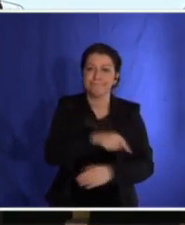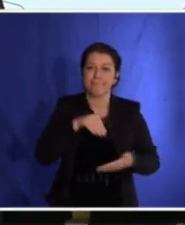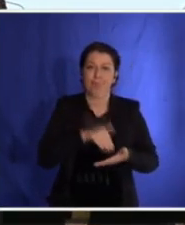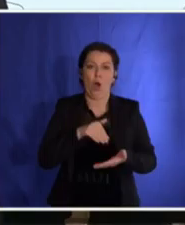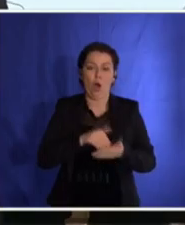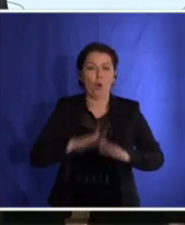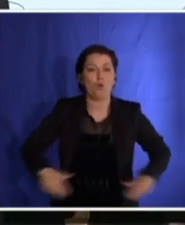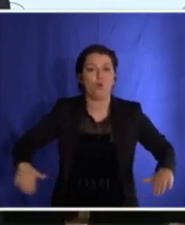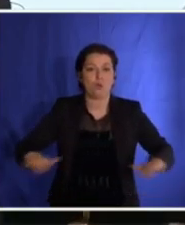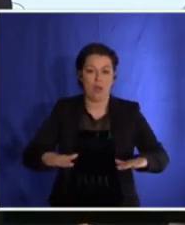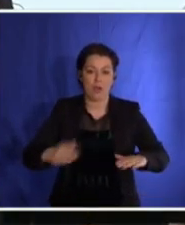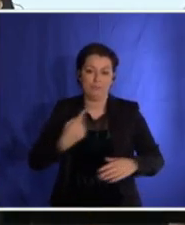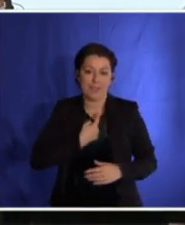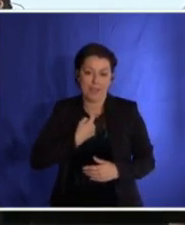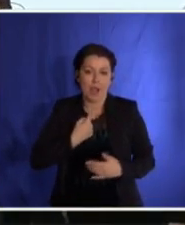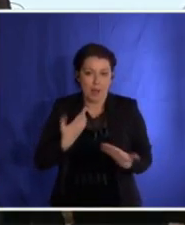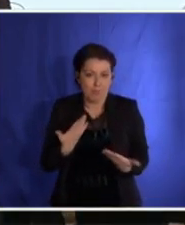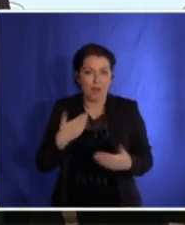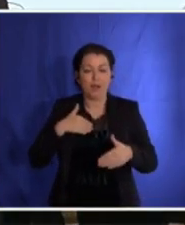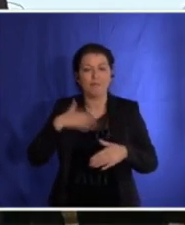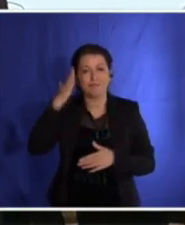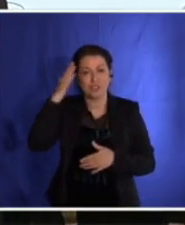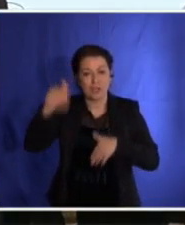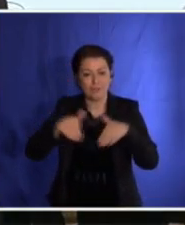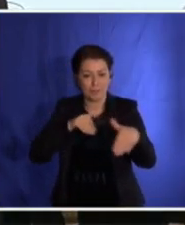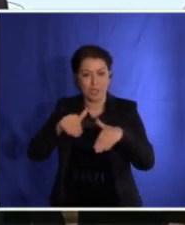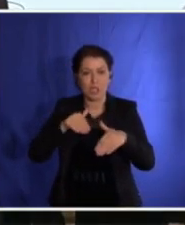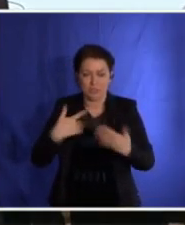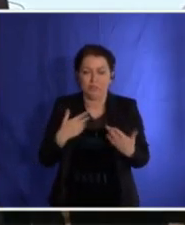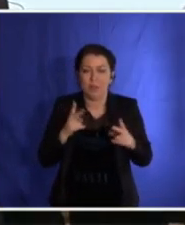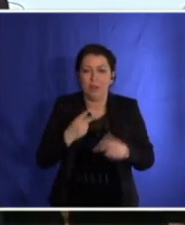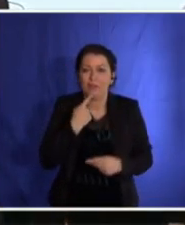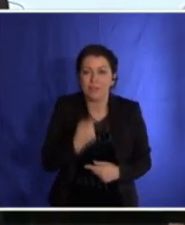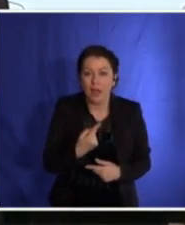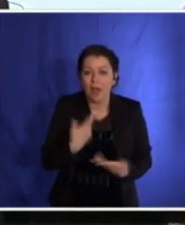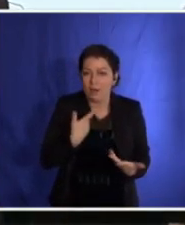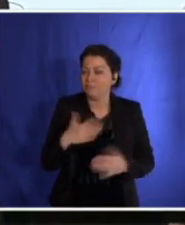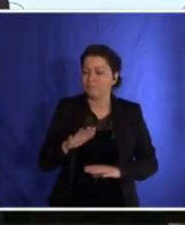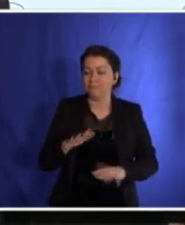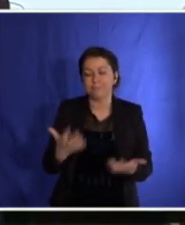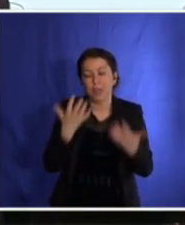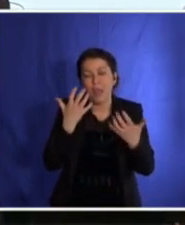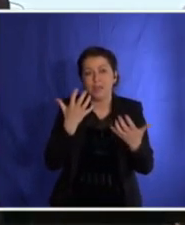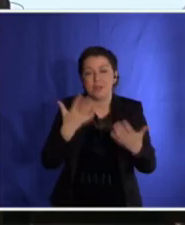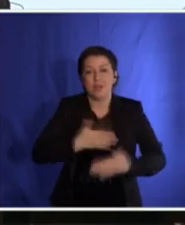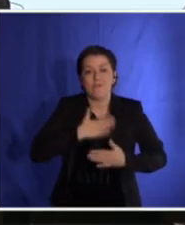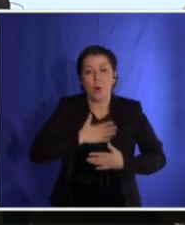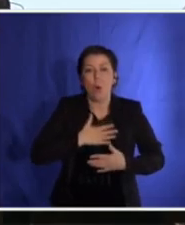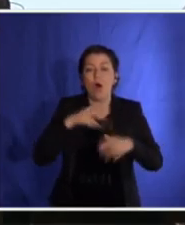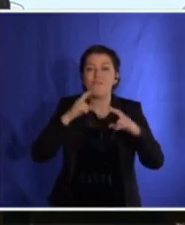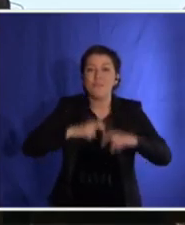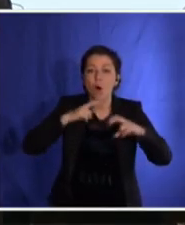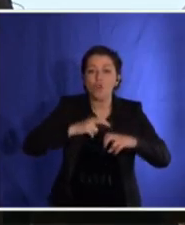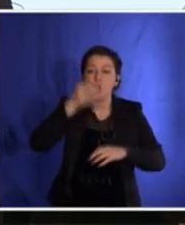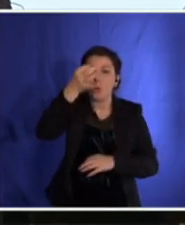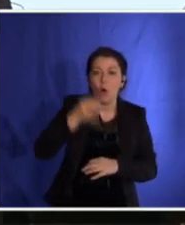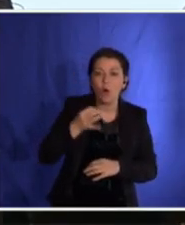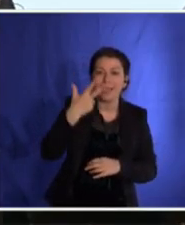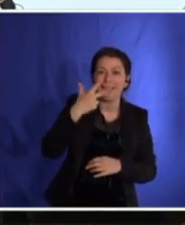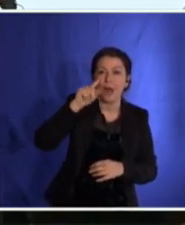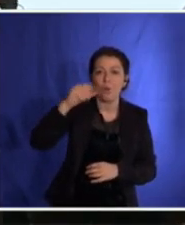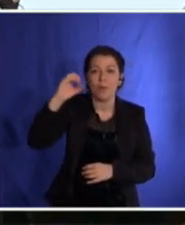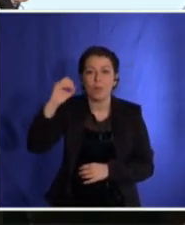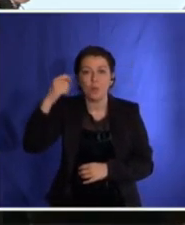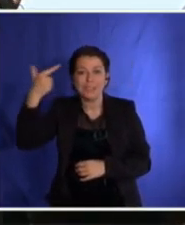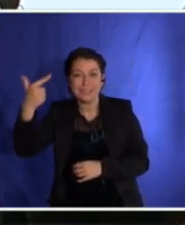auch ich als Wissenschaftsminister, wir sind begeistert und froh, dass wir eine Forschungsquote von 3,07% haben, dann